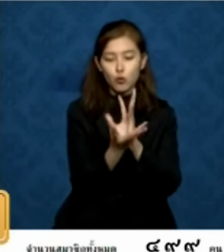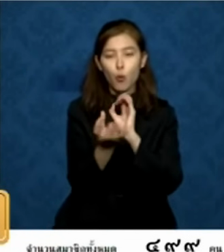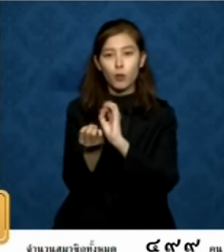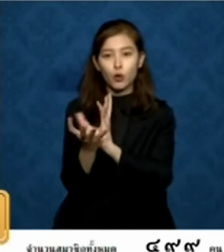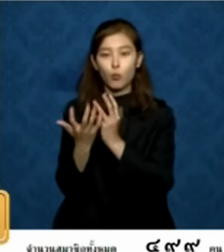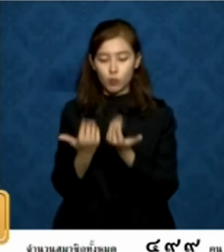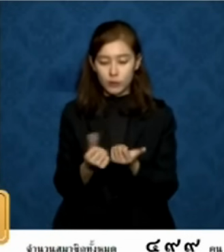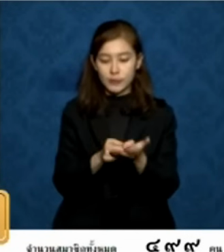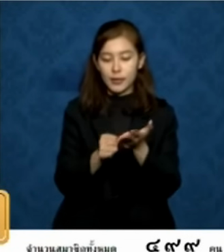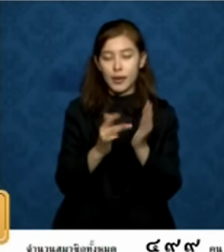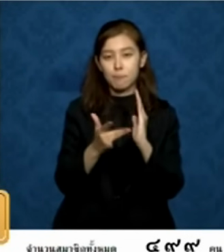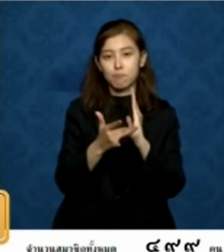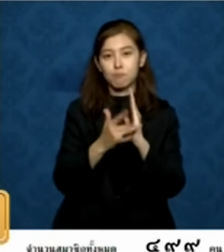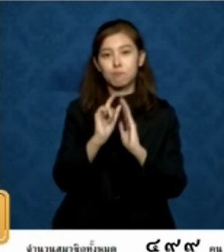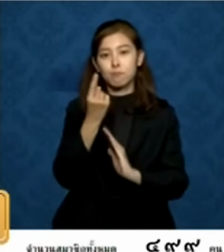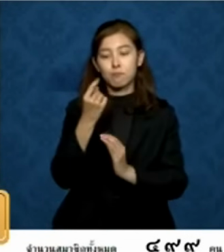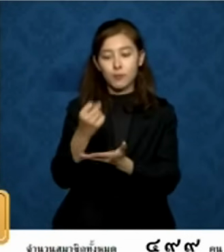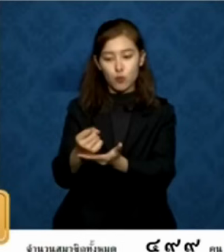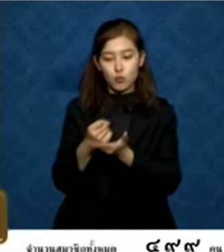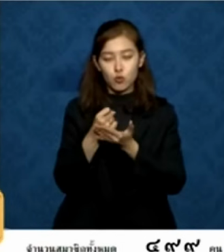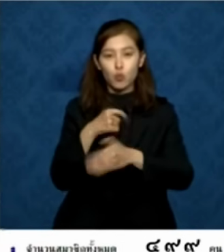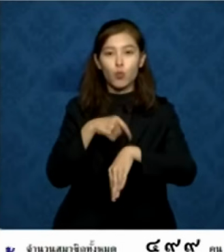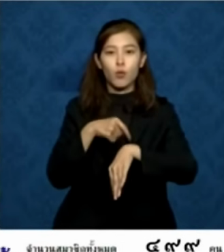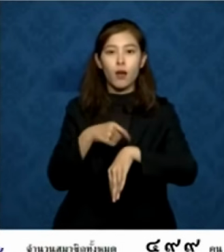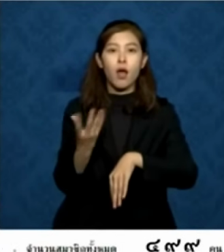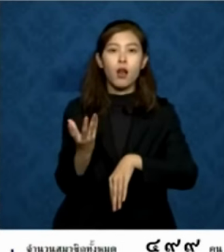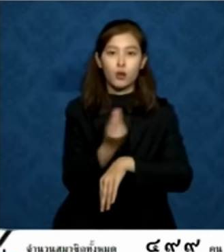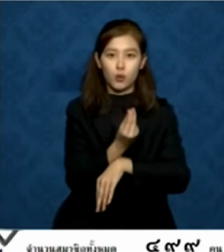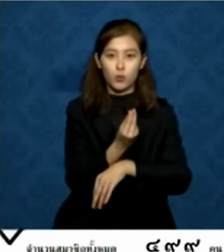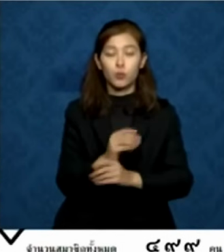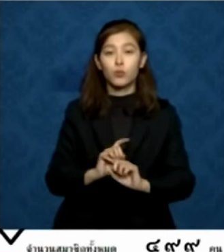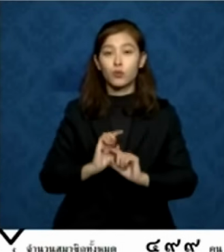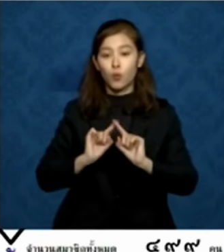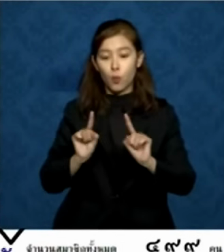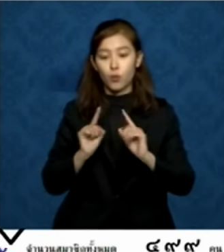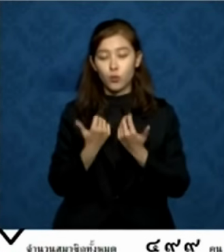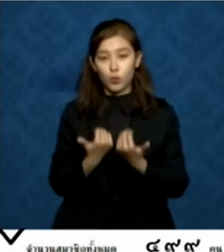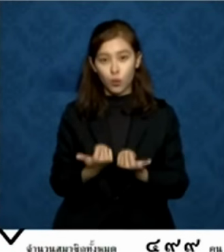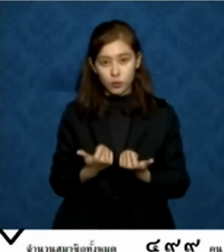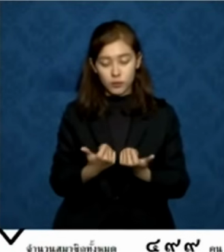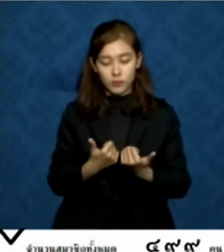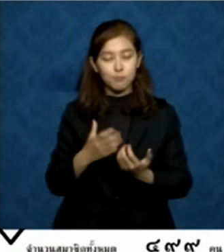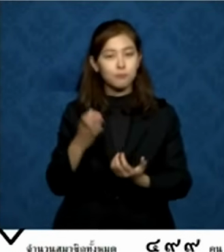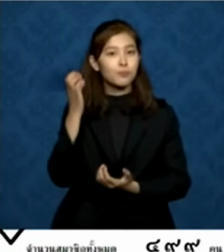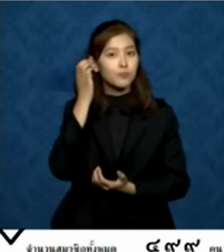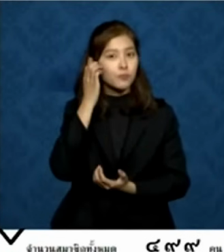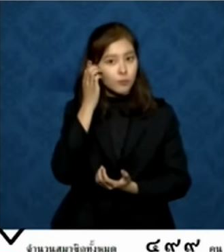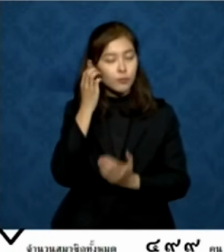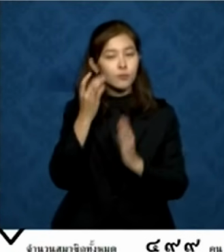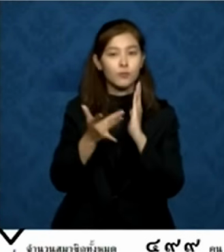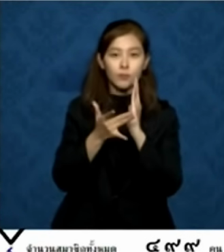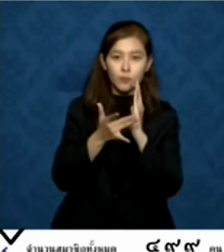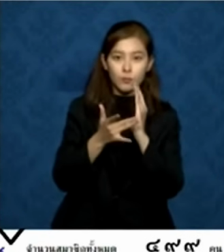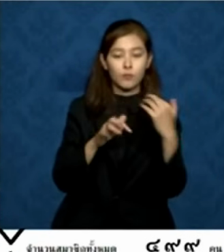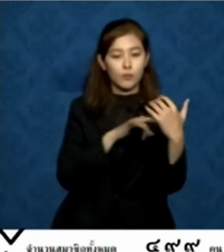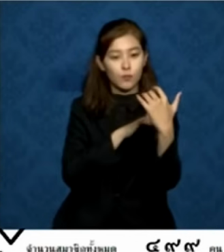ขณะเดียวกันประชาชนจำนวนมากก็เริ่มคุ้นเคยกับการใช้เทคโนโลยีช่วยในการใช้บริ